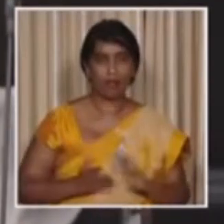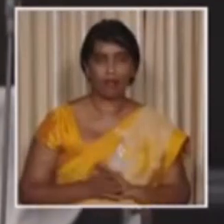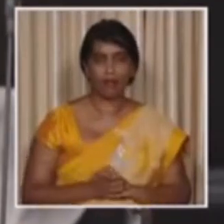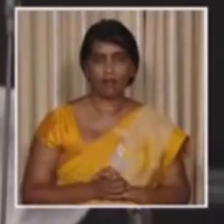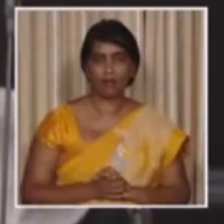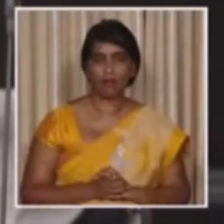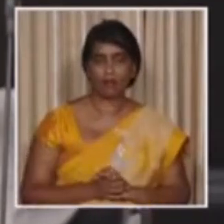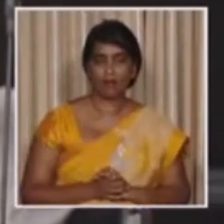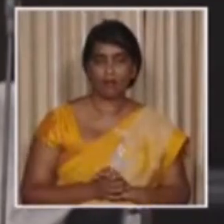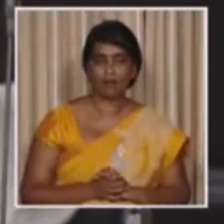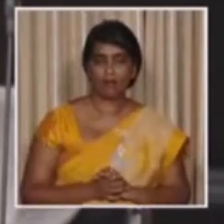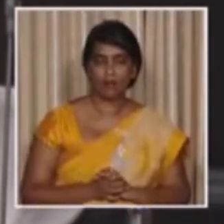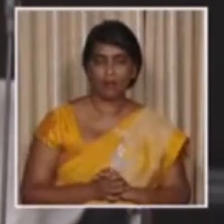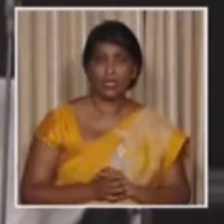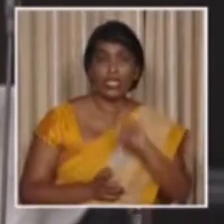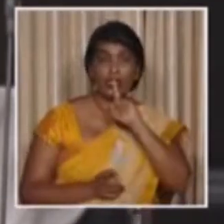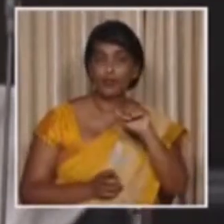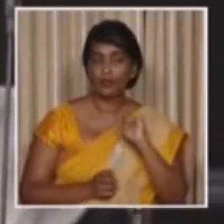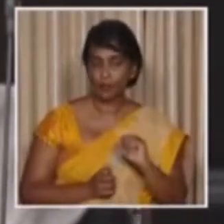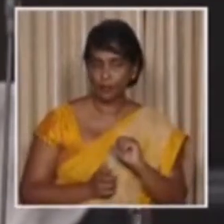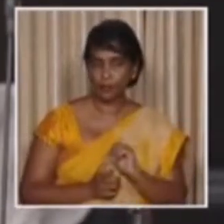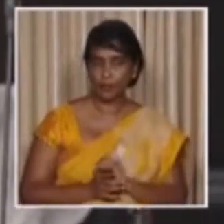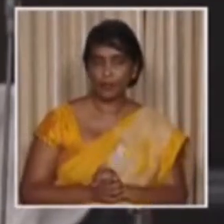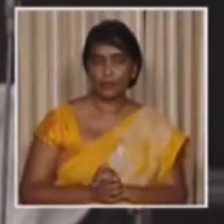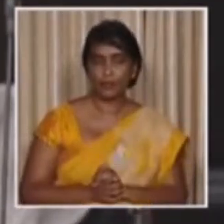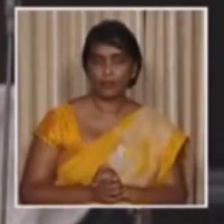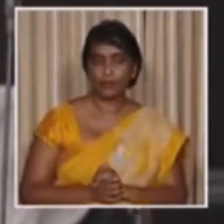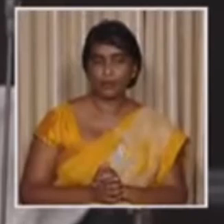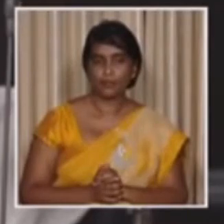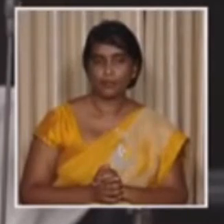මොකද්ද මොකද්ද කිව්වේ?